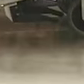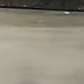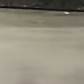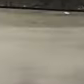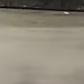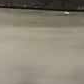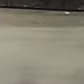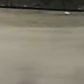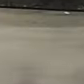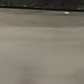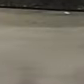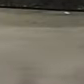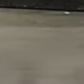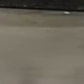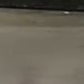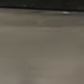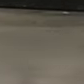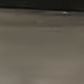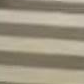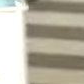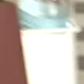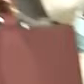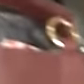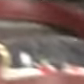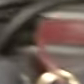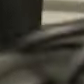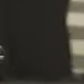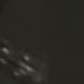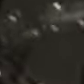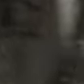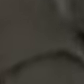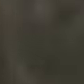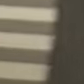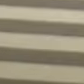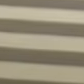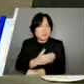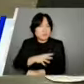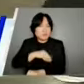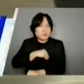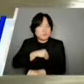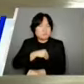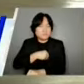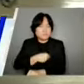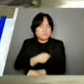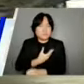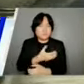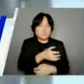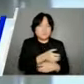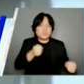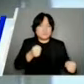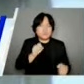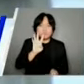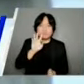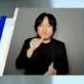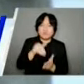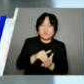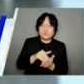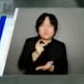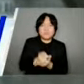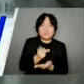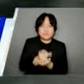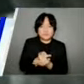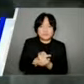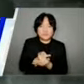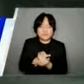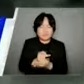sa Europe kapalit ng 400,000 pesos na placement fee. Pero ang paraan ng pagpunta sa Europe